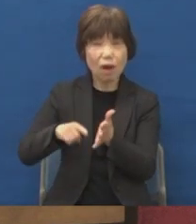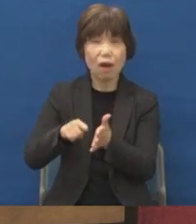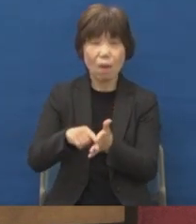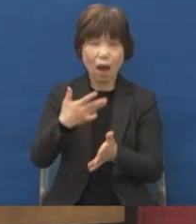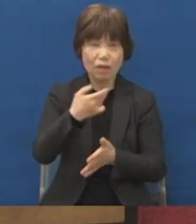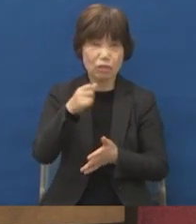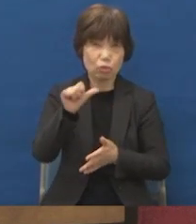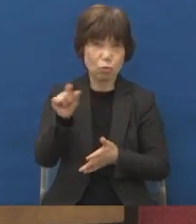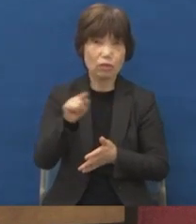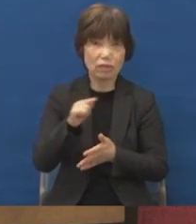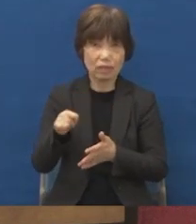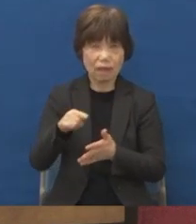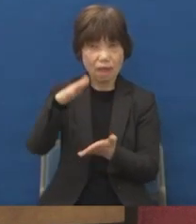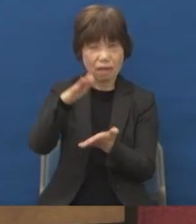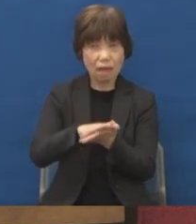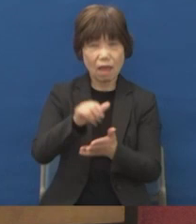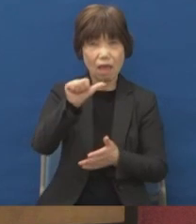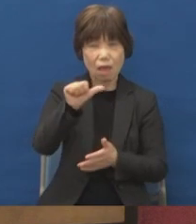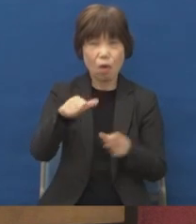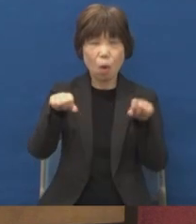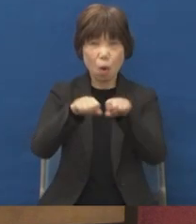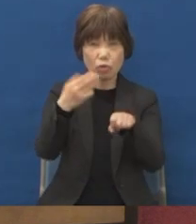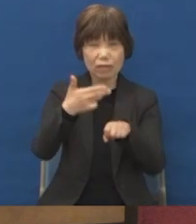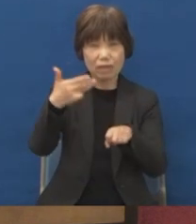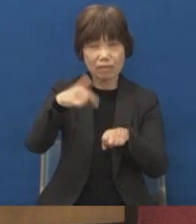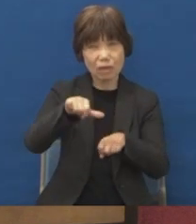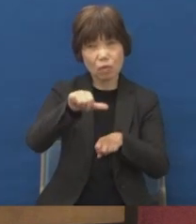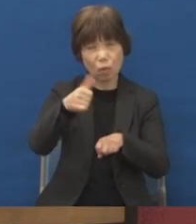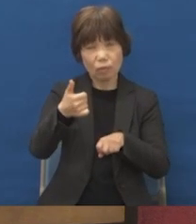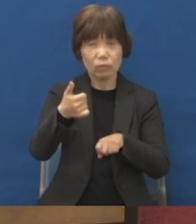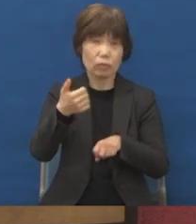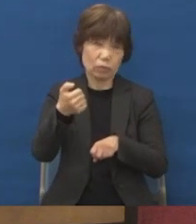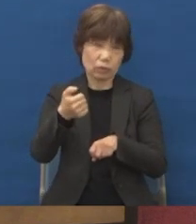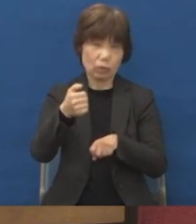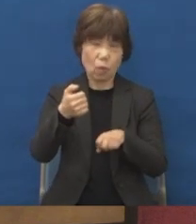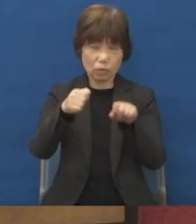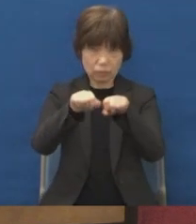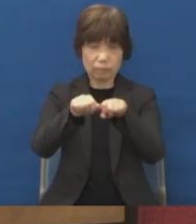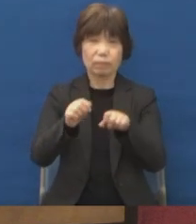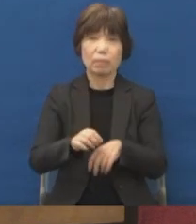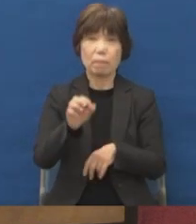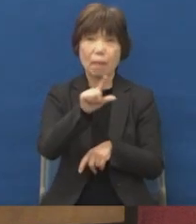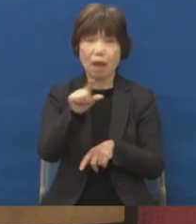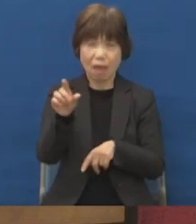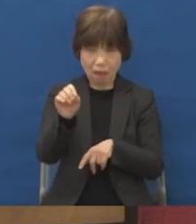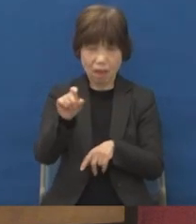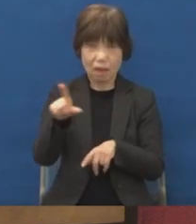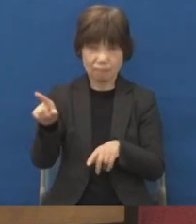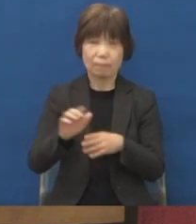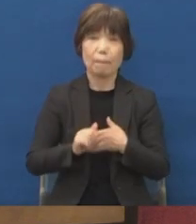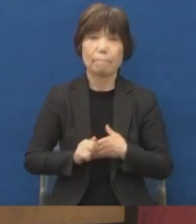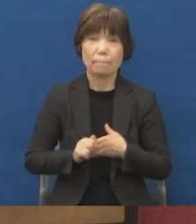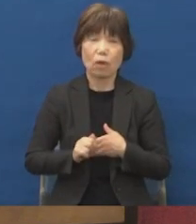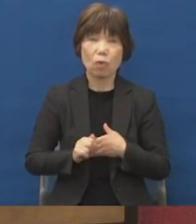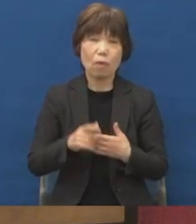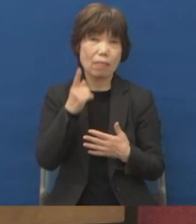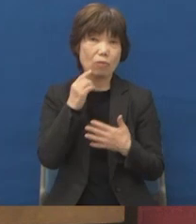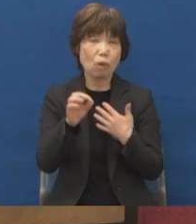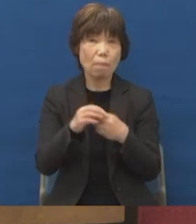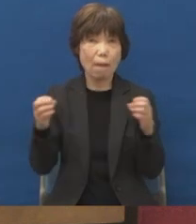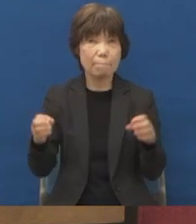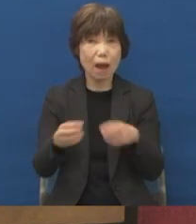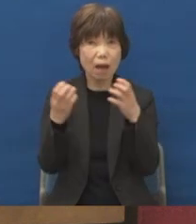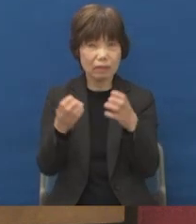計5億7949万円です。これを仮にパーティーという事